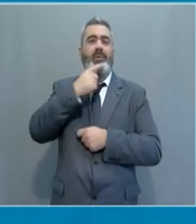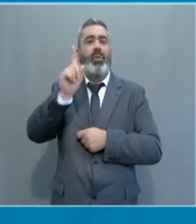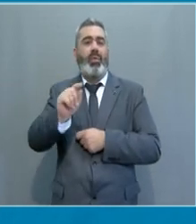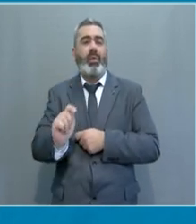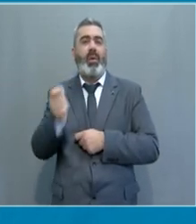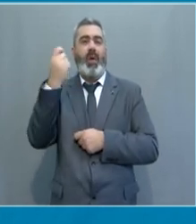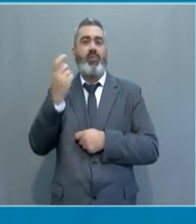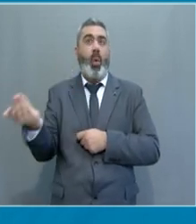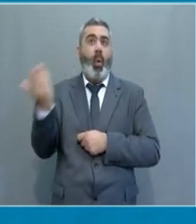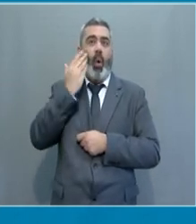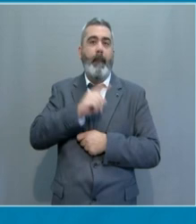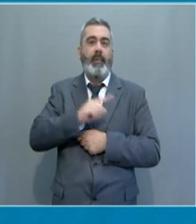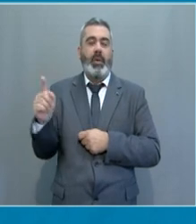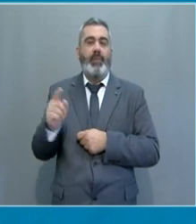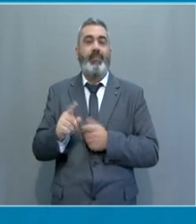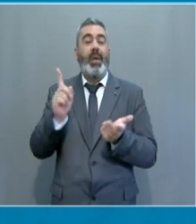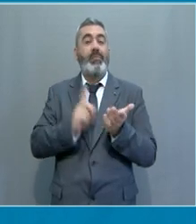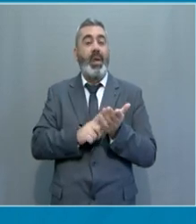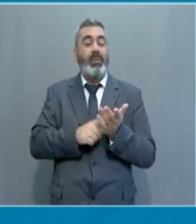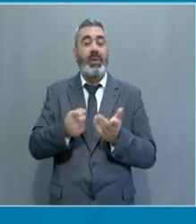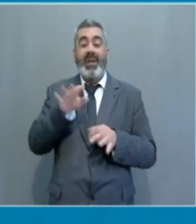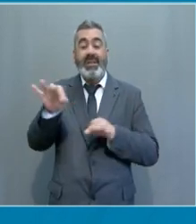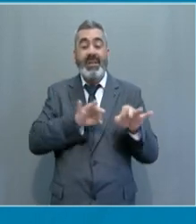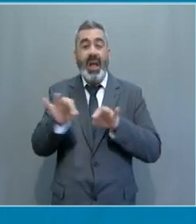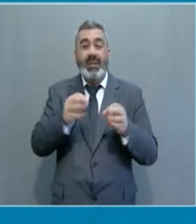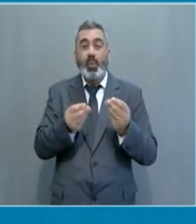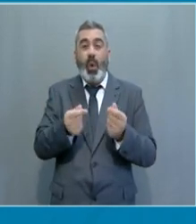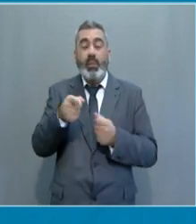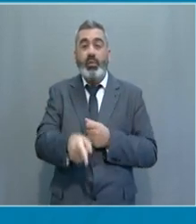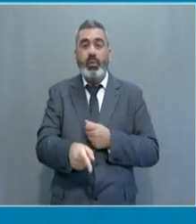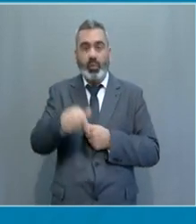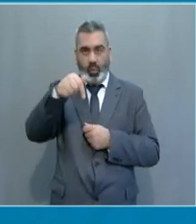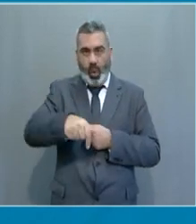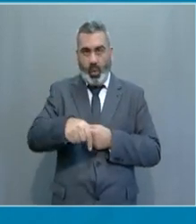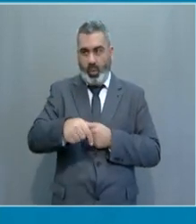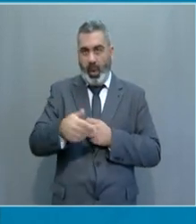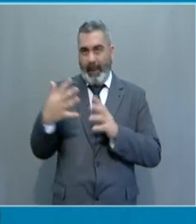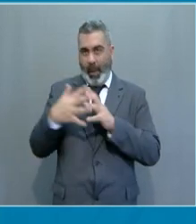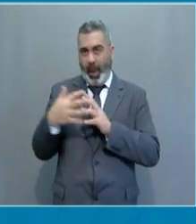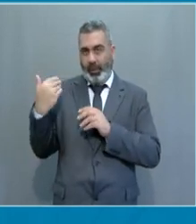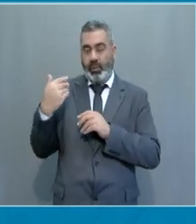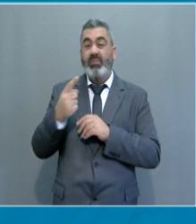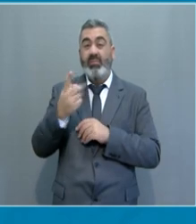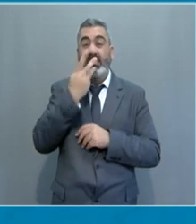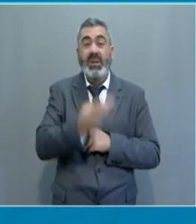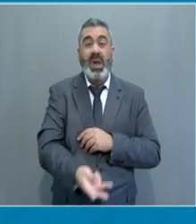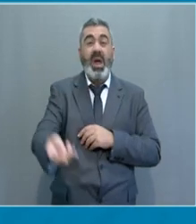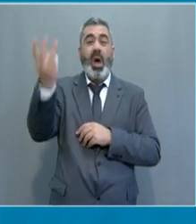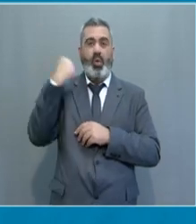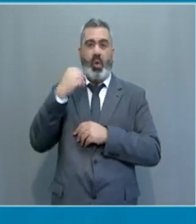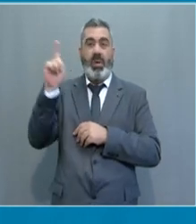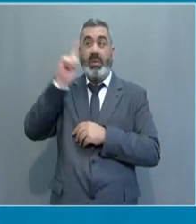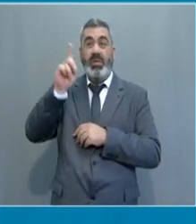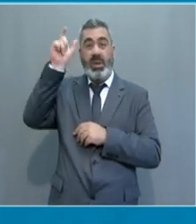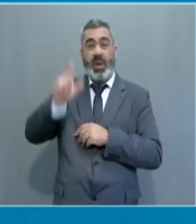να παραγνωρίζουμε πως η συγκεκριμένη αυτή στρατηγική χαράχθηκε όχι τώρα μετά τον πόλεμο, αλλά 3 χρόνια πριν από τον Πρωθυπουργό, τον